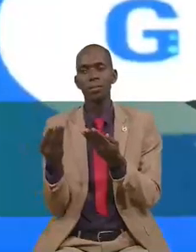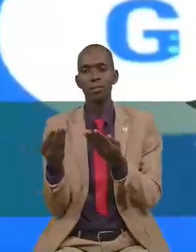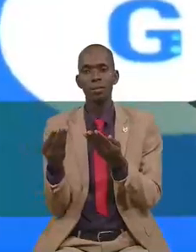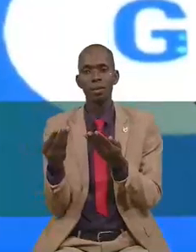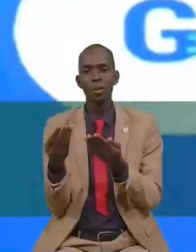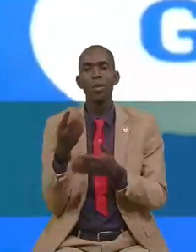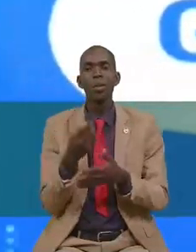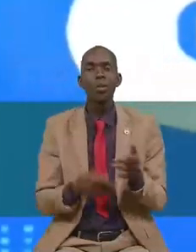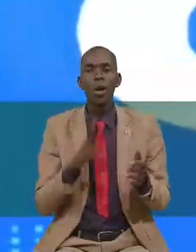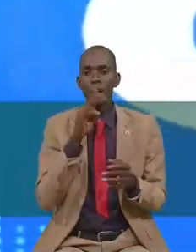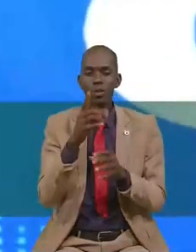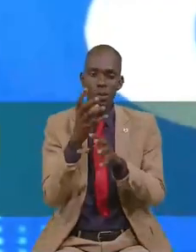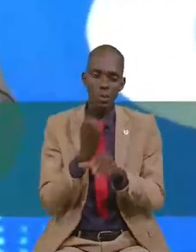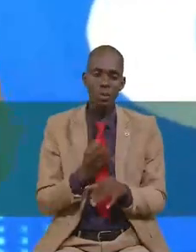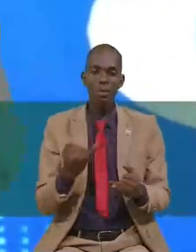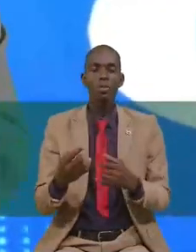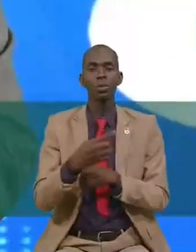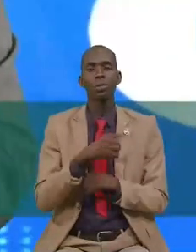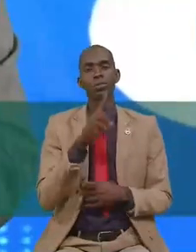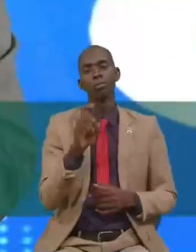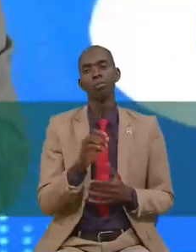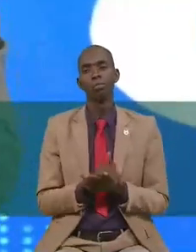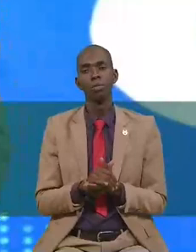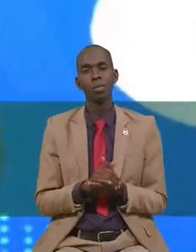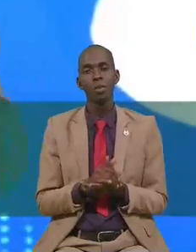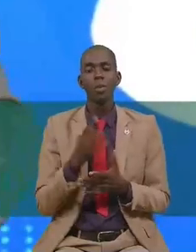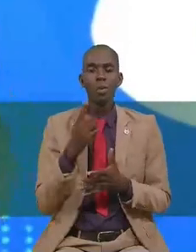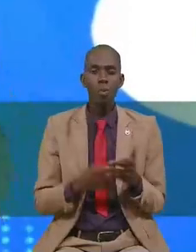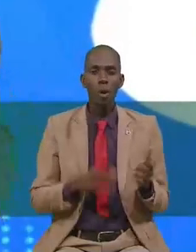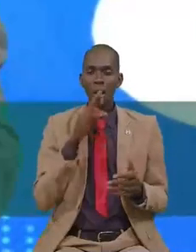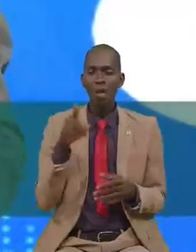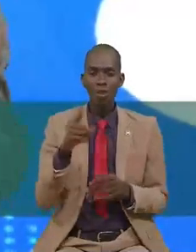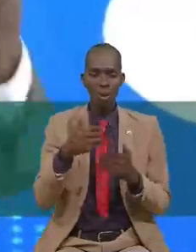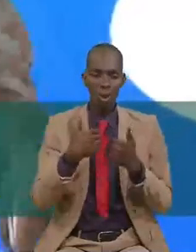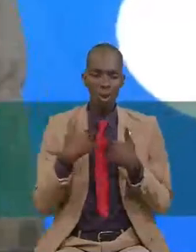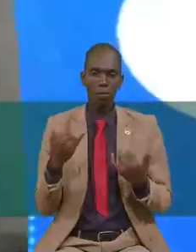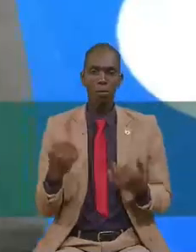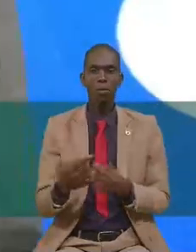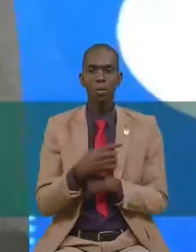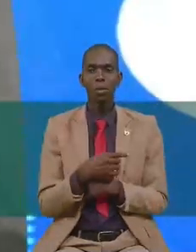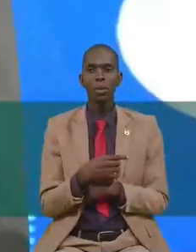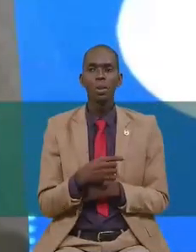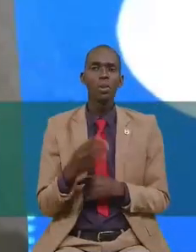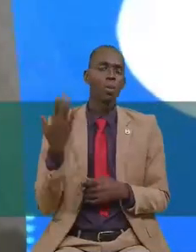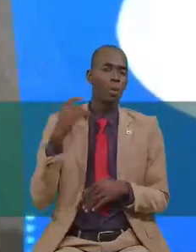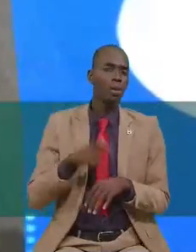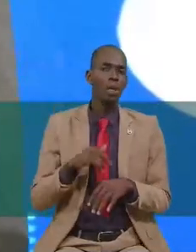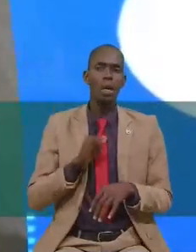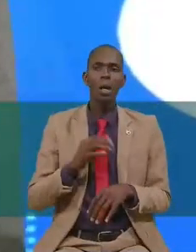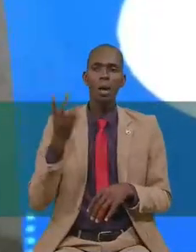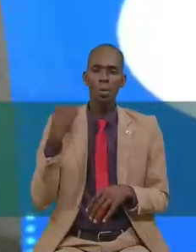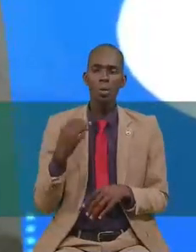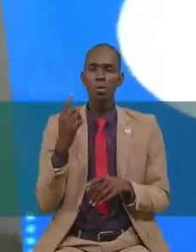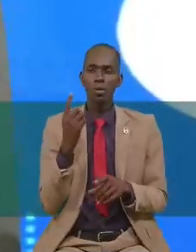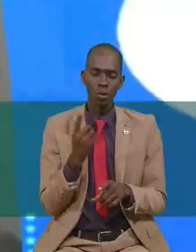Qu'est-ce que toi tu vas avoir aujourd'hui? Et les autres comme pasteurs, docteurs. Qu'est-ce que toi tu auras aujourd'hui? Il y a un moment, j'étais un membre ordinaire dans